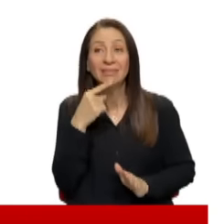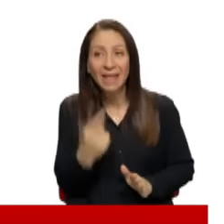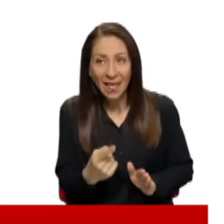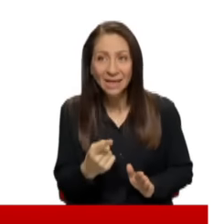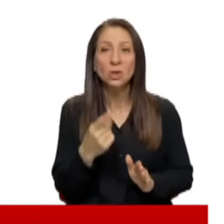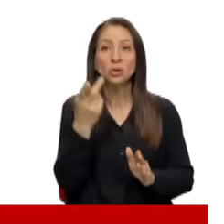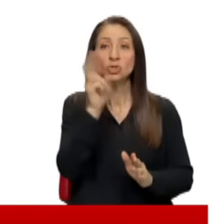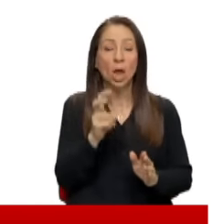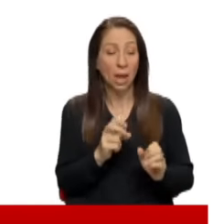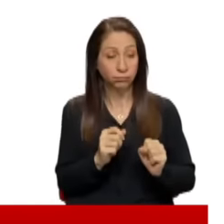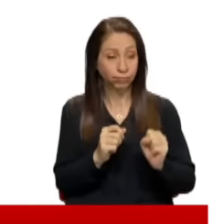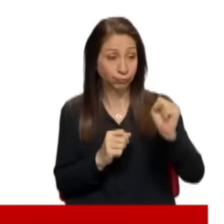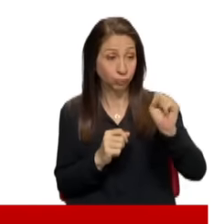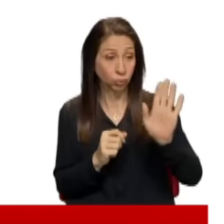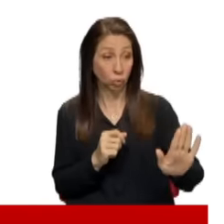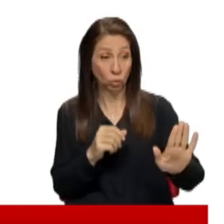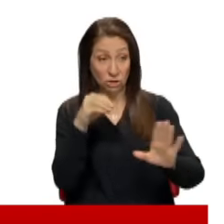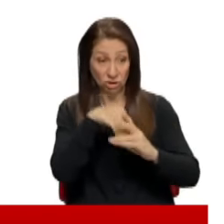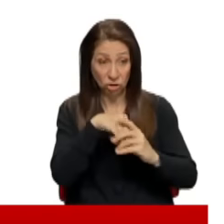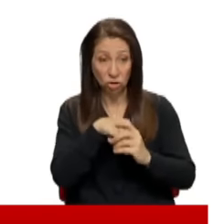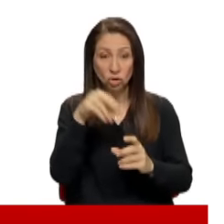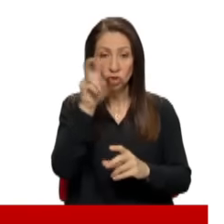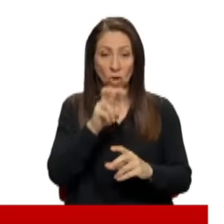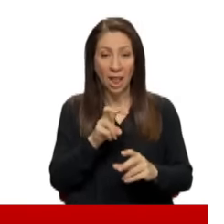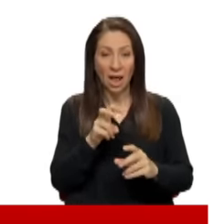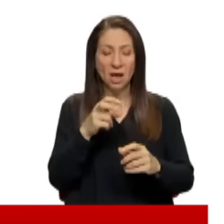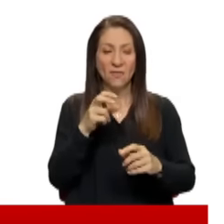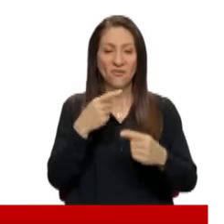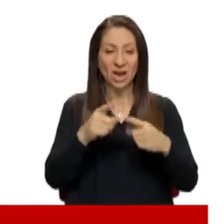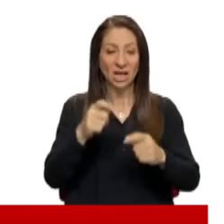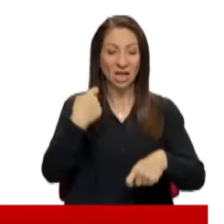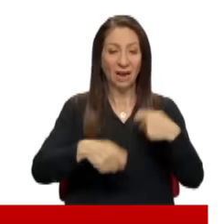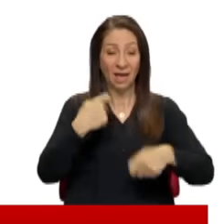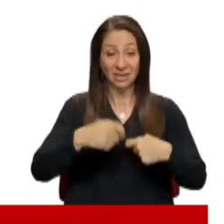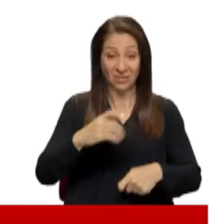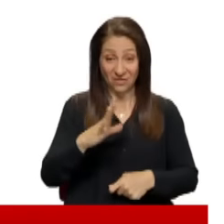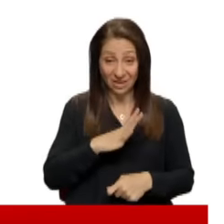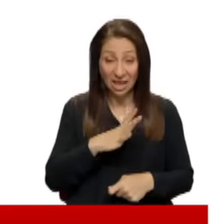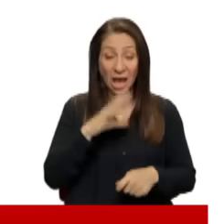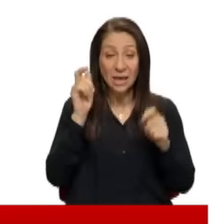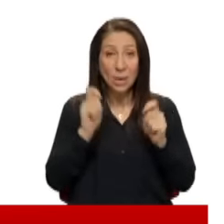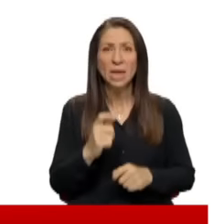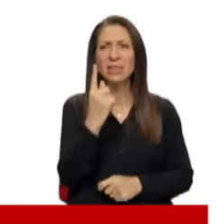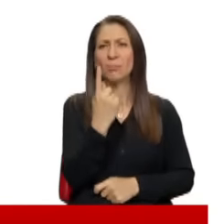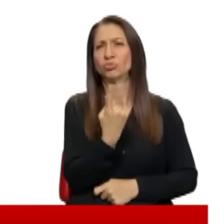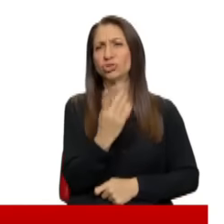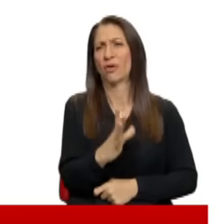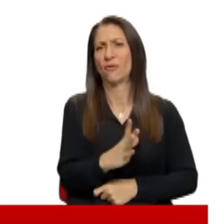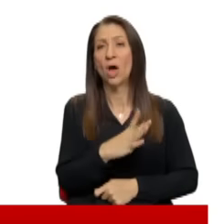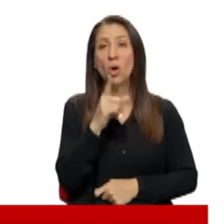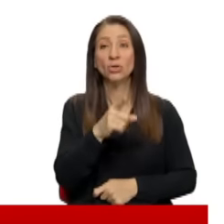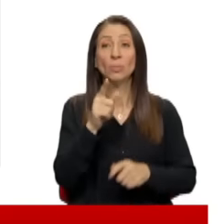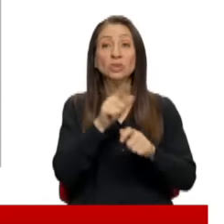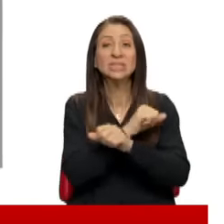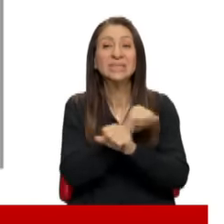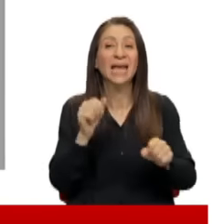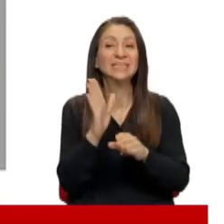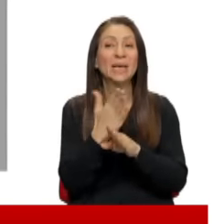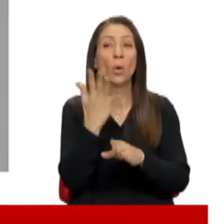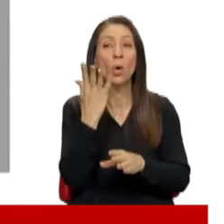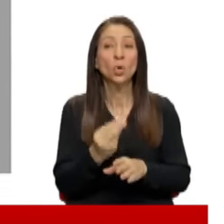veya dövizdeki artışı durdurmak için döviz farkını garanti ederek oluşuyorsa yapılacak tek şey vardır. O da bu zarara